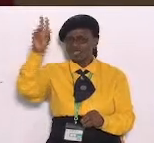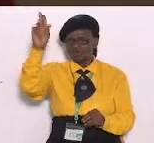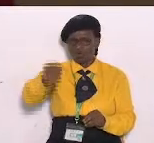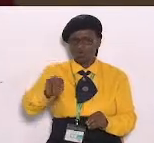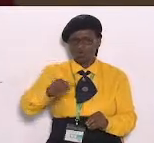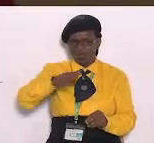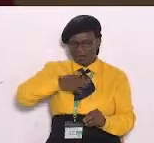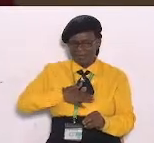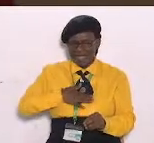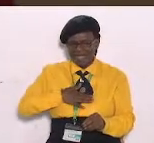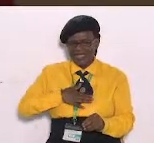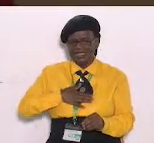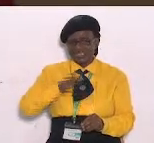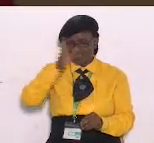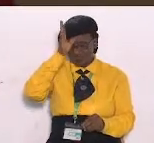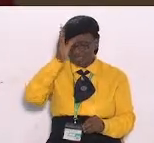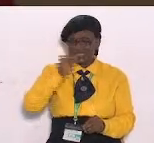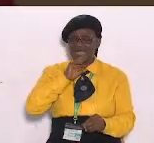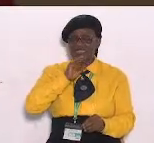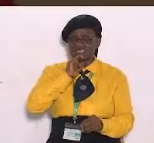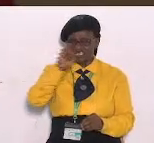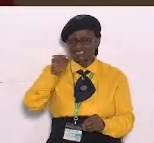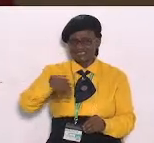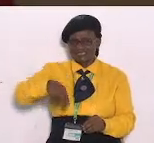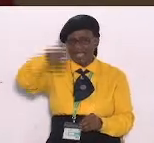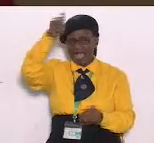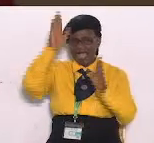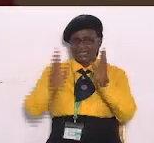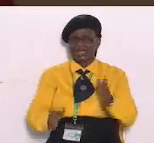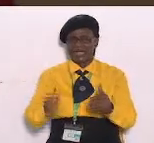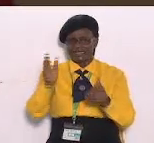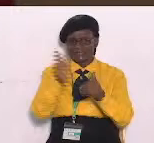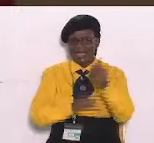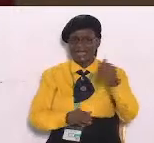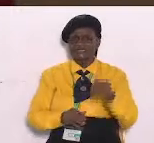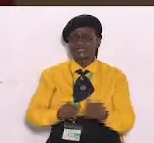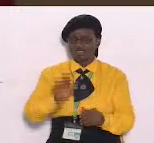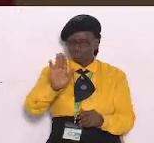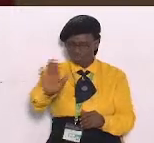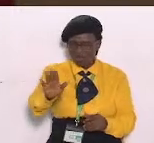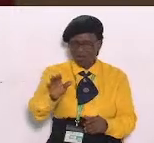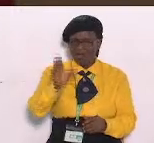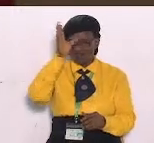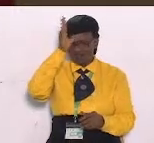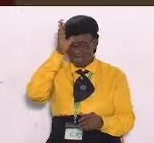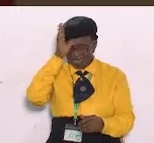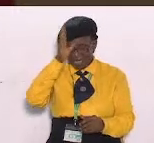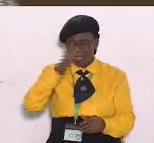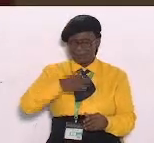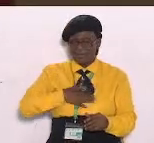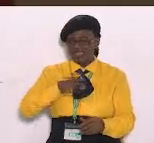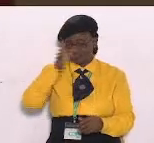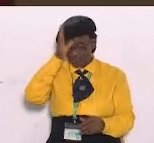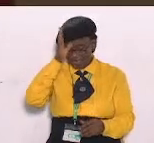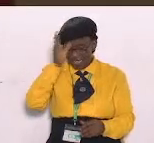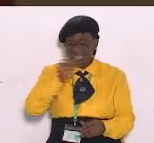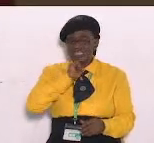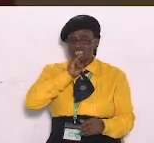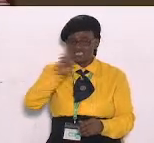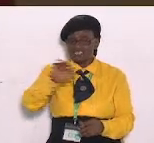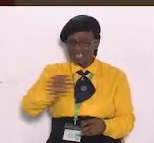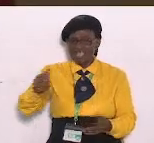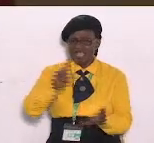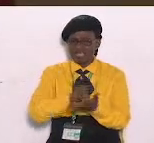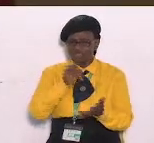président et le deuxème dit non que mon père est plus haut que ton père plus mon père est un